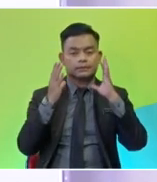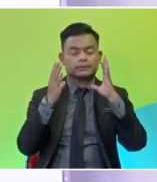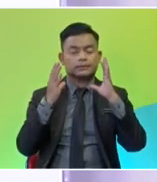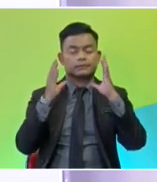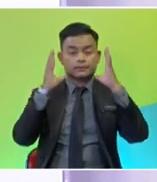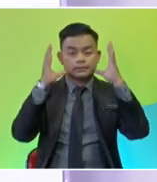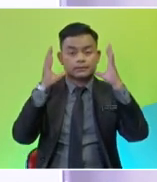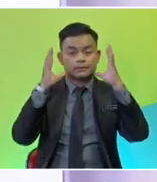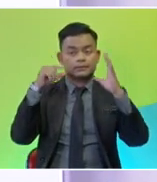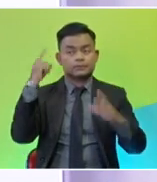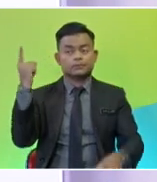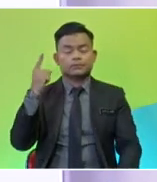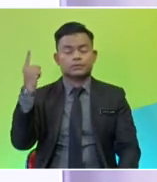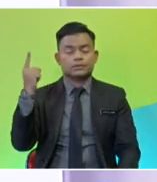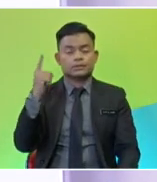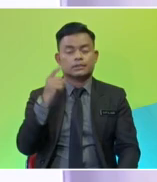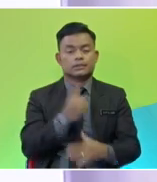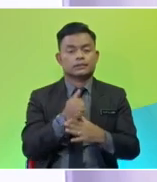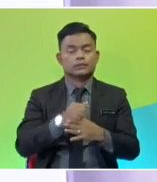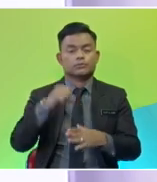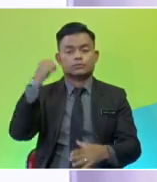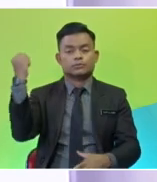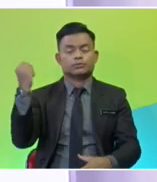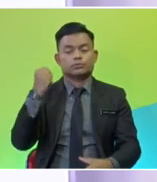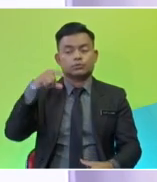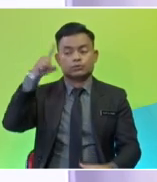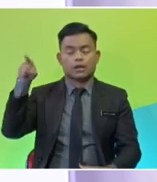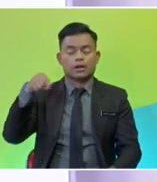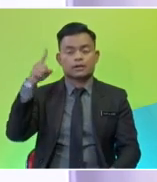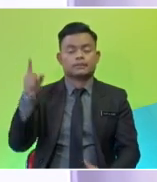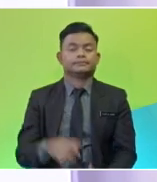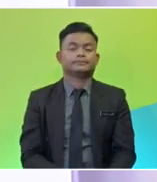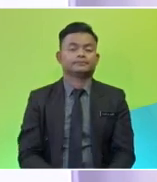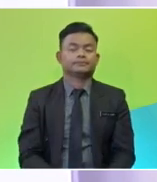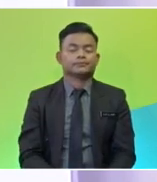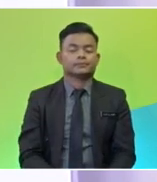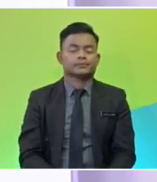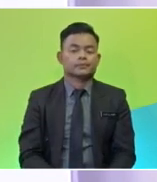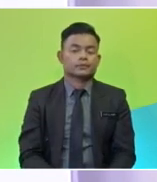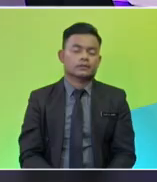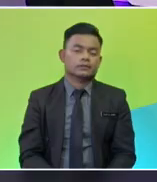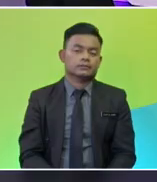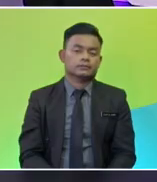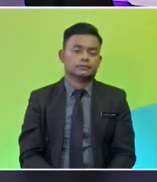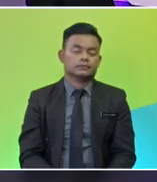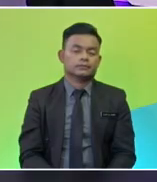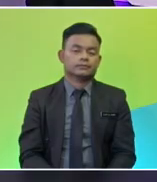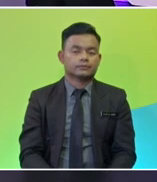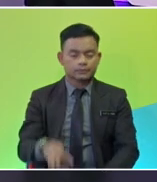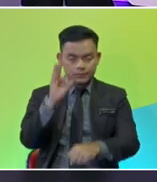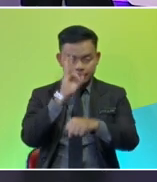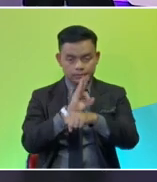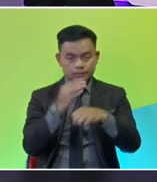putaran baik dan yang kedua sendi tulang bahu yaitu fungsinya adalah untuk